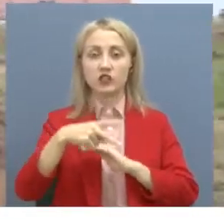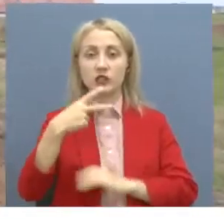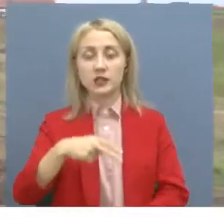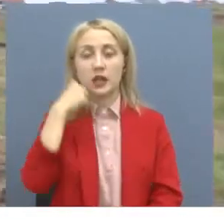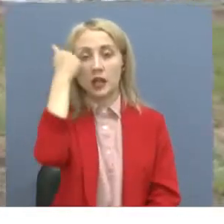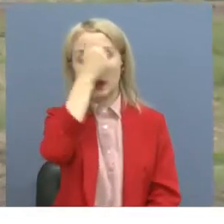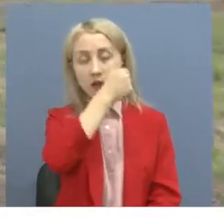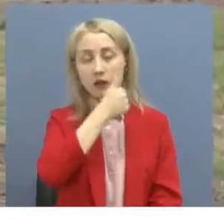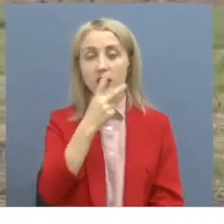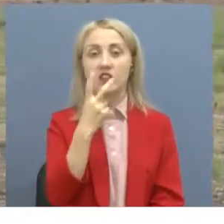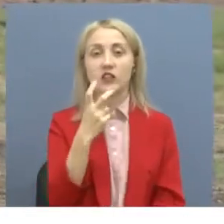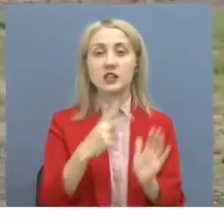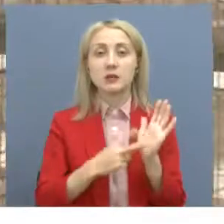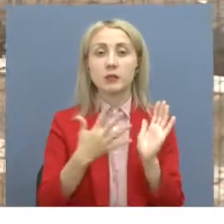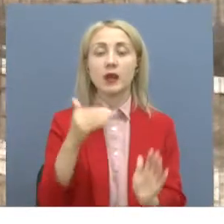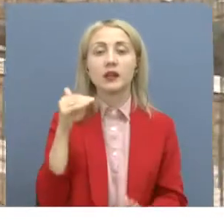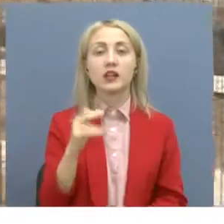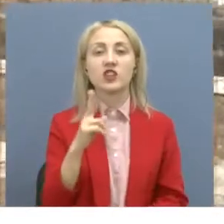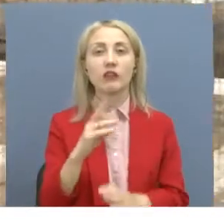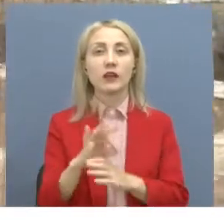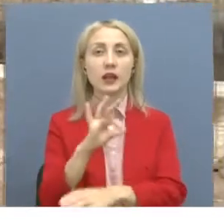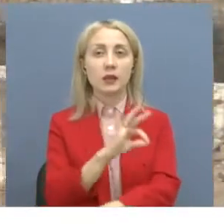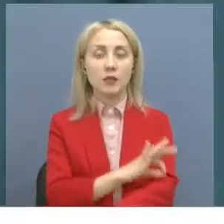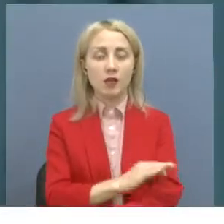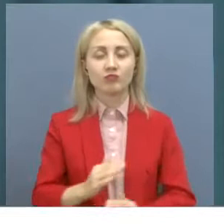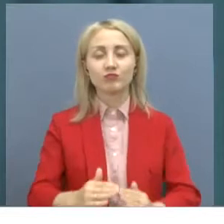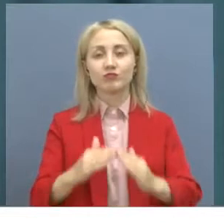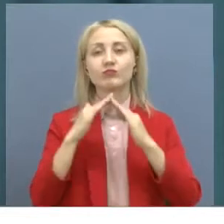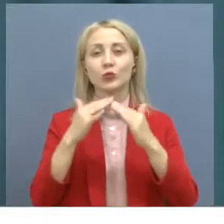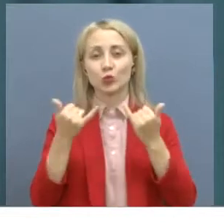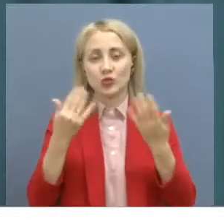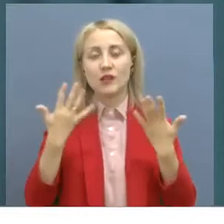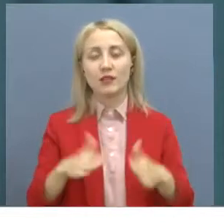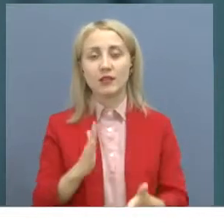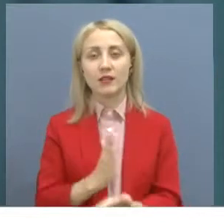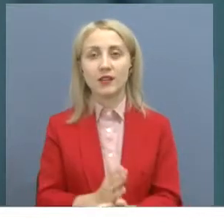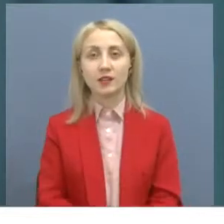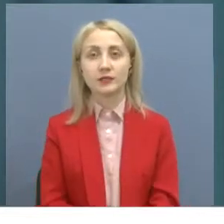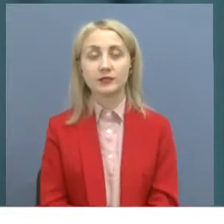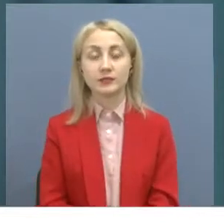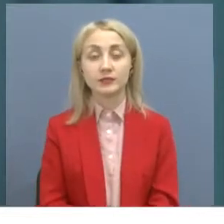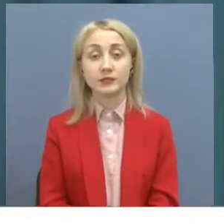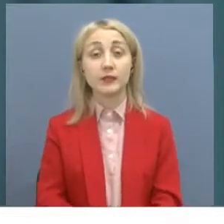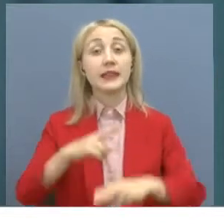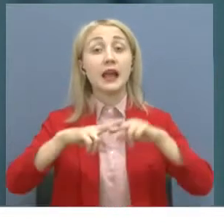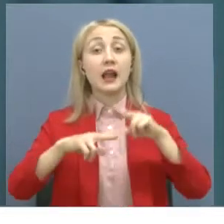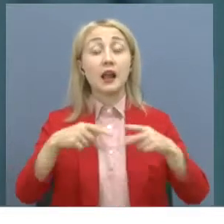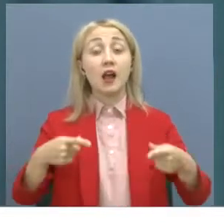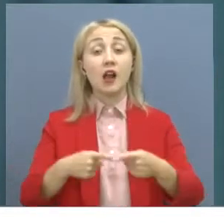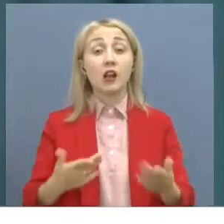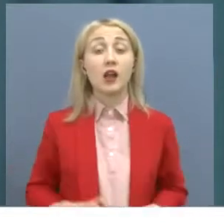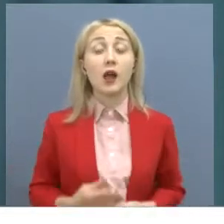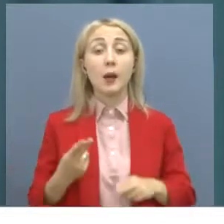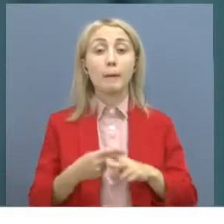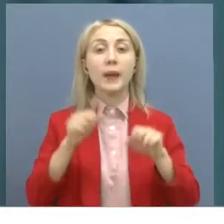275,5 мың шаршы метр тұрғын үйді пайдалануға беру күтілуде. Сатып алу құқығынсыз жалға берілетін тұрғын үй құрылысына